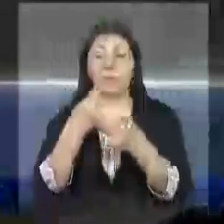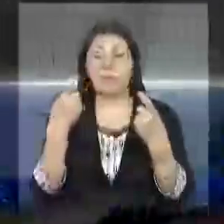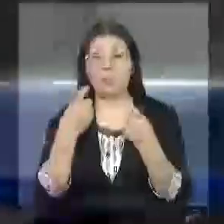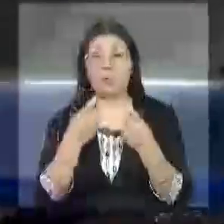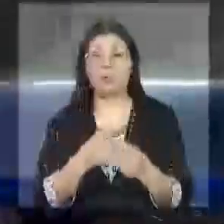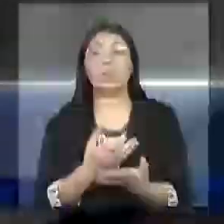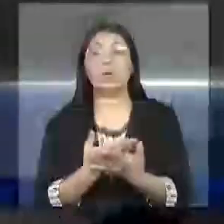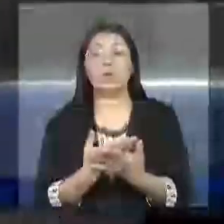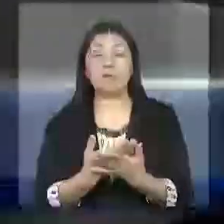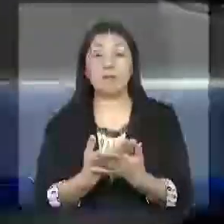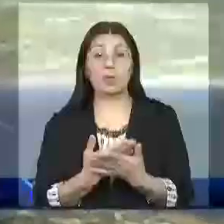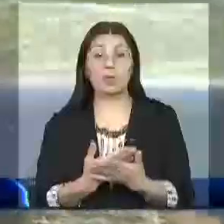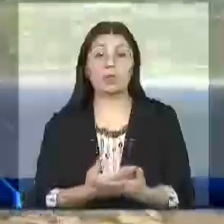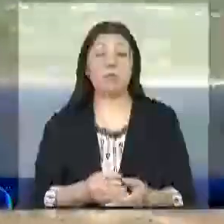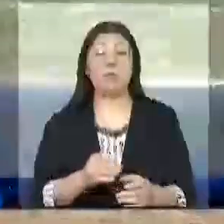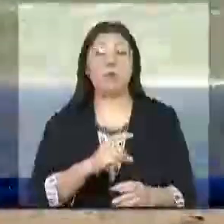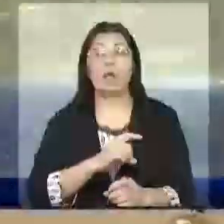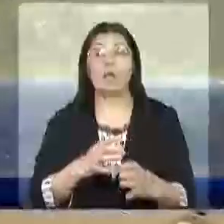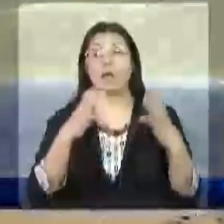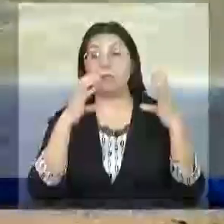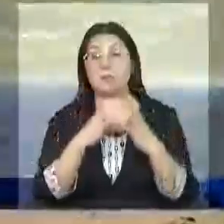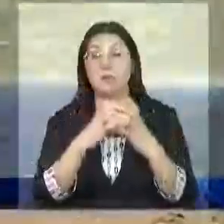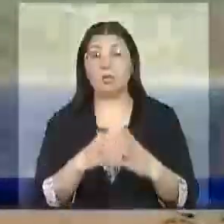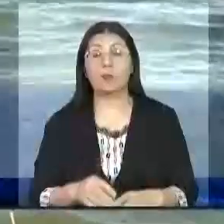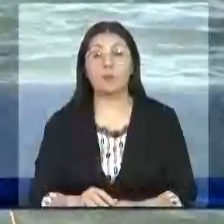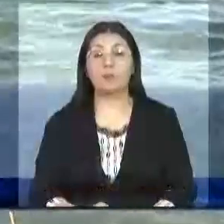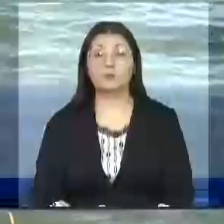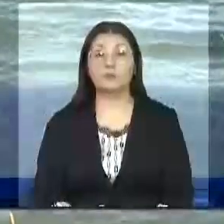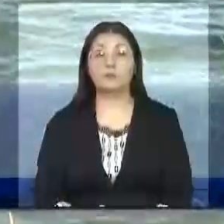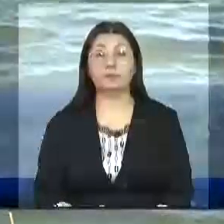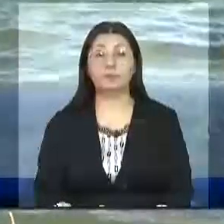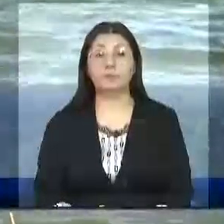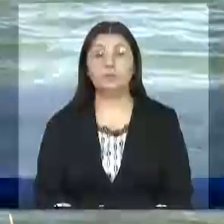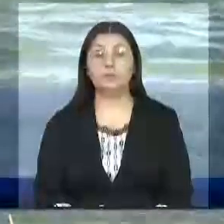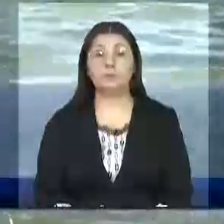знаков. Сотрудники ЧС ежедневно проводят рейды на берегах рек.